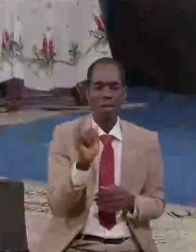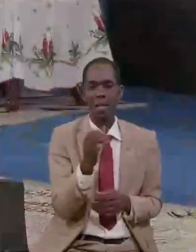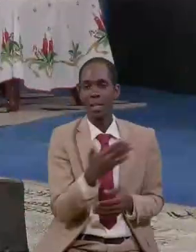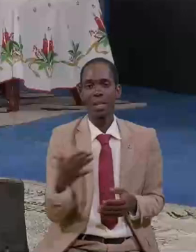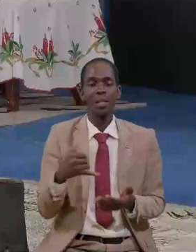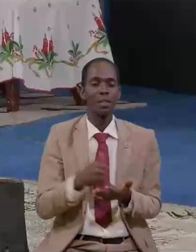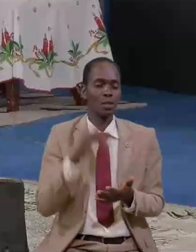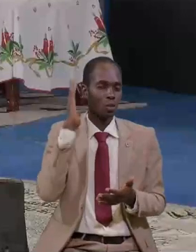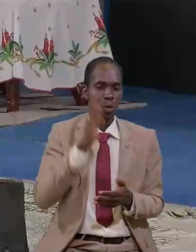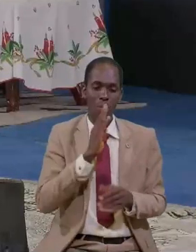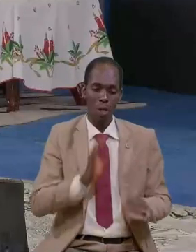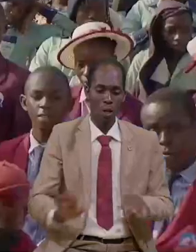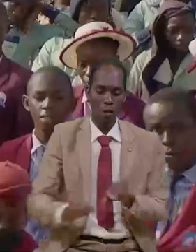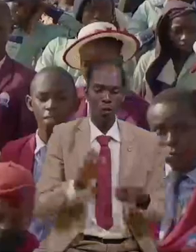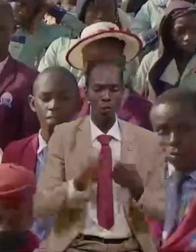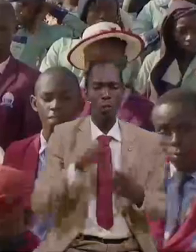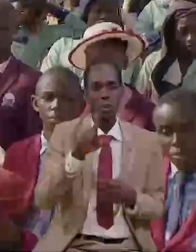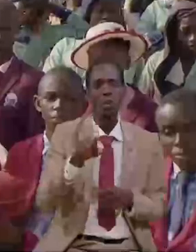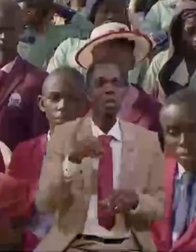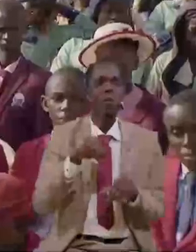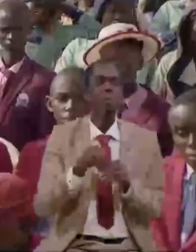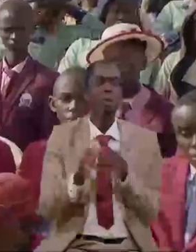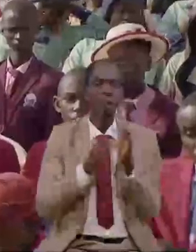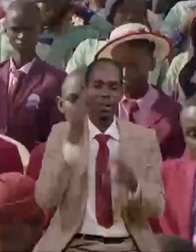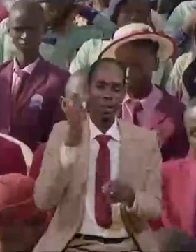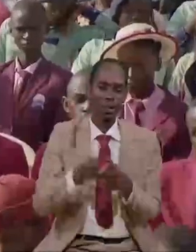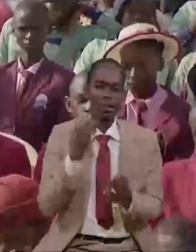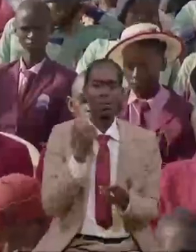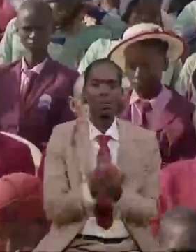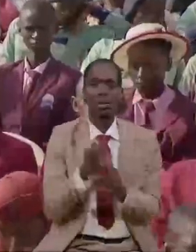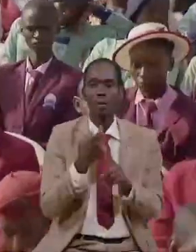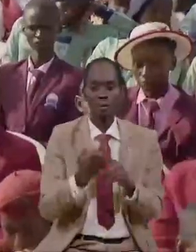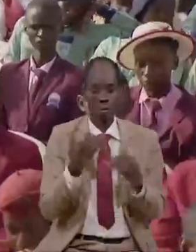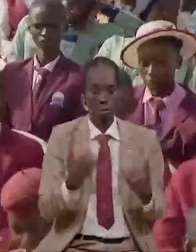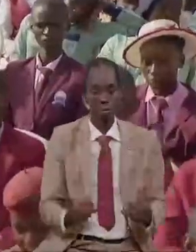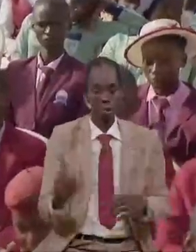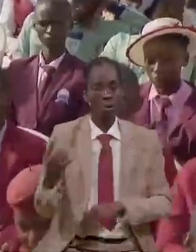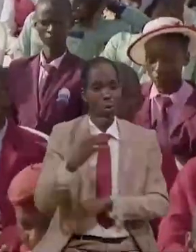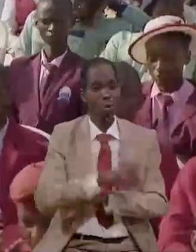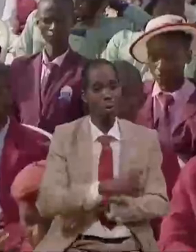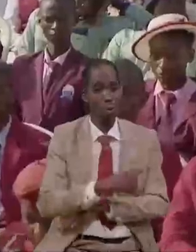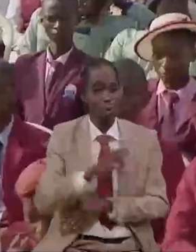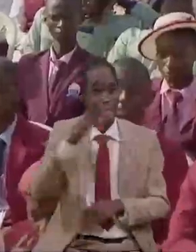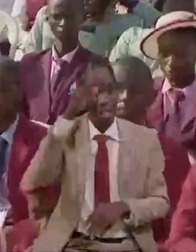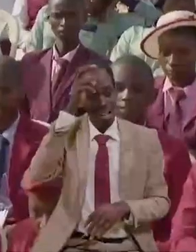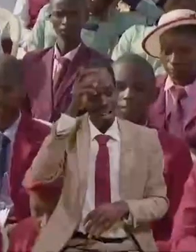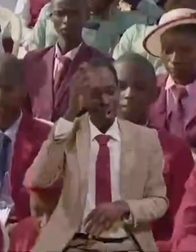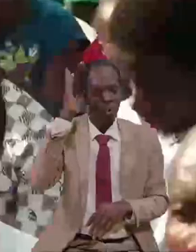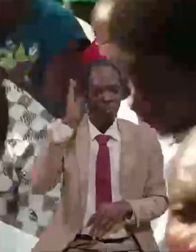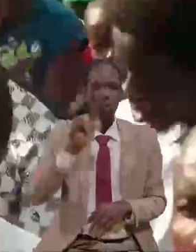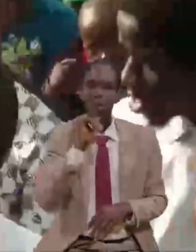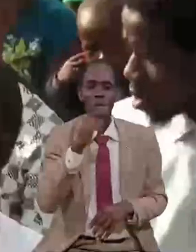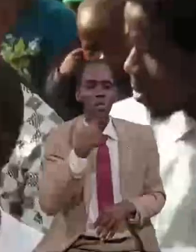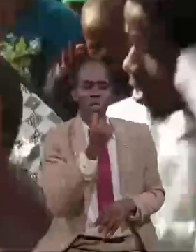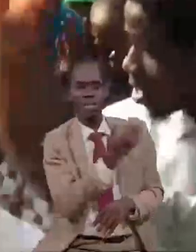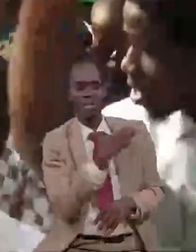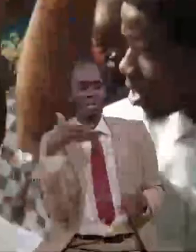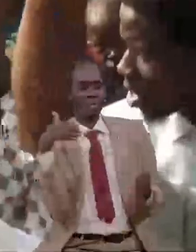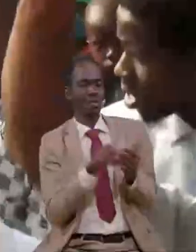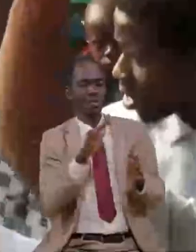sera accomplie pour toi. À partir d'aujourd'hui, Satan ne va plus rien décréter dans ta